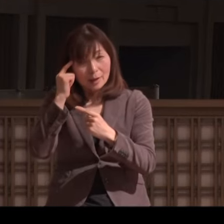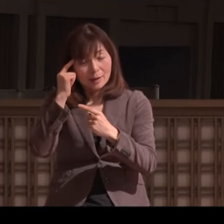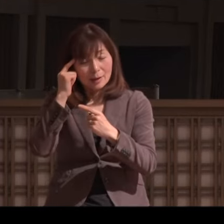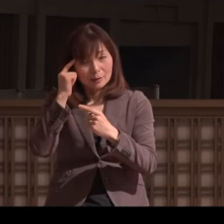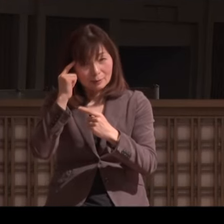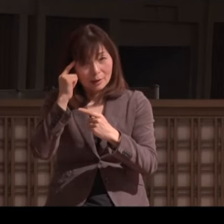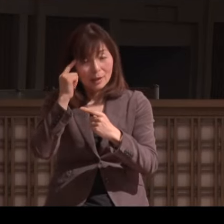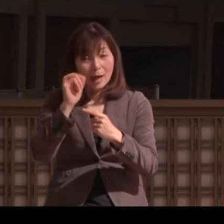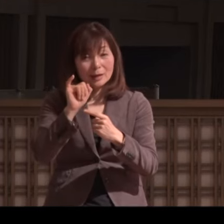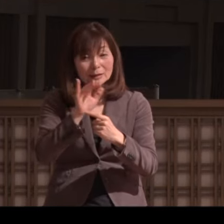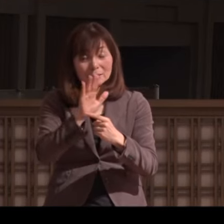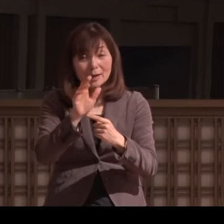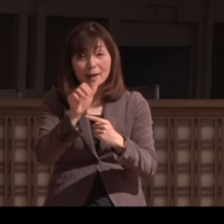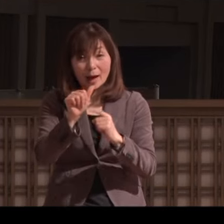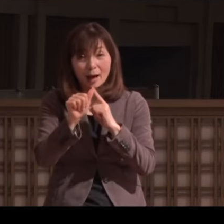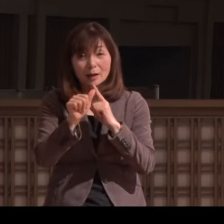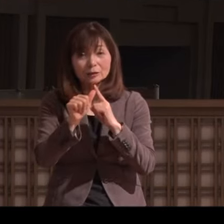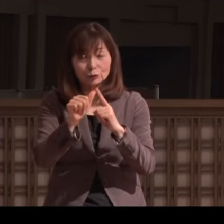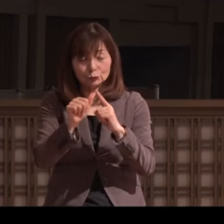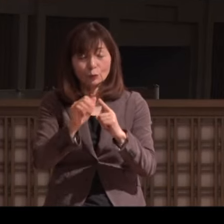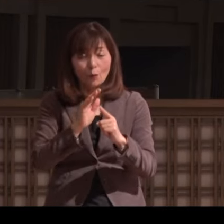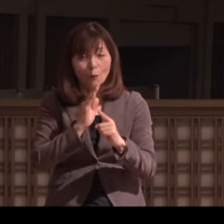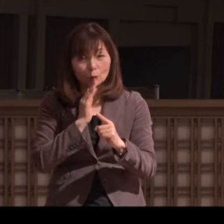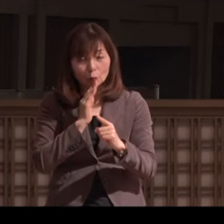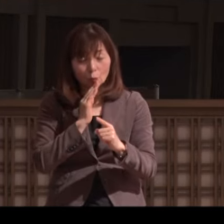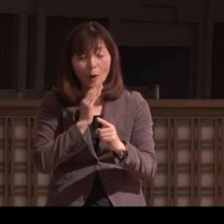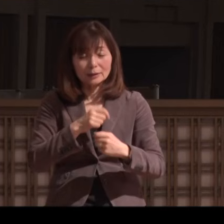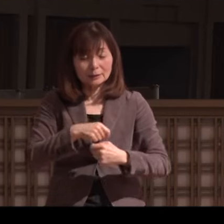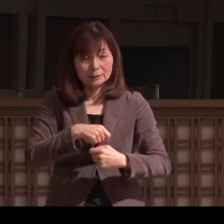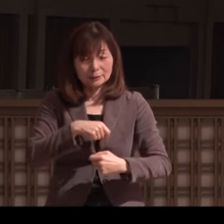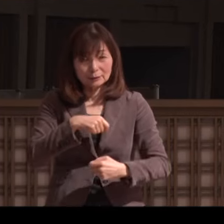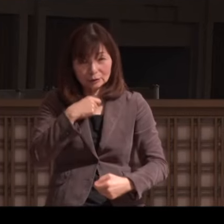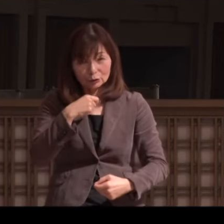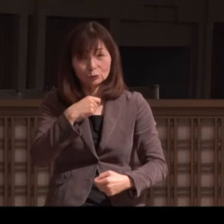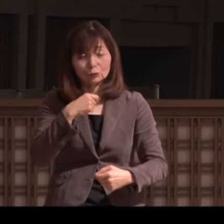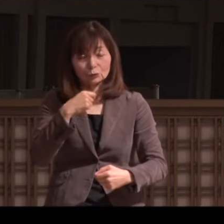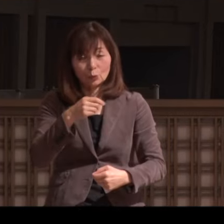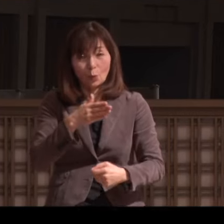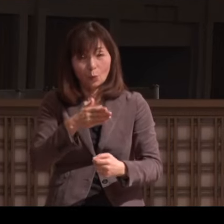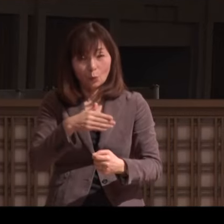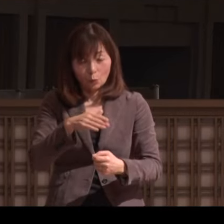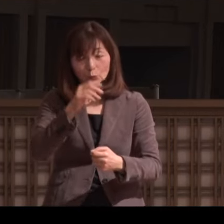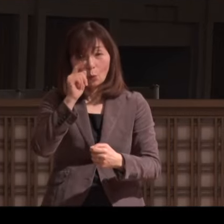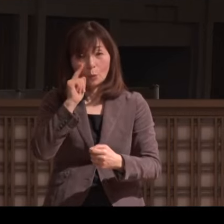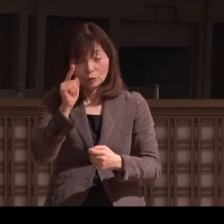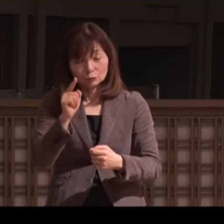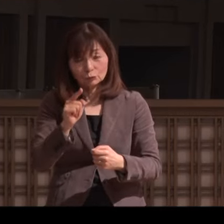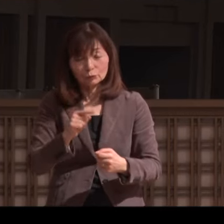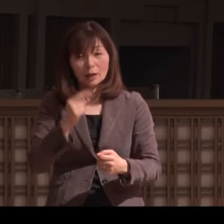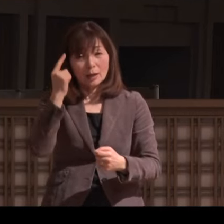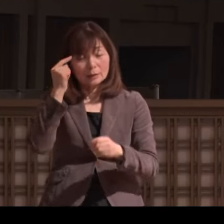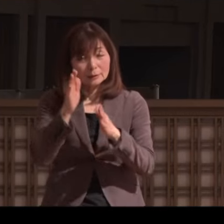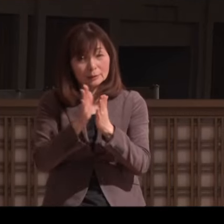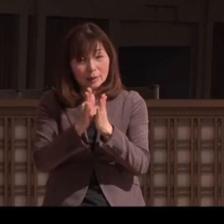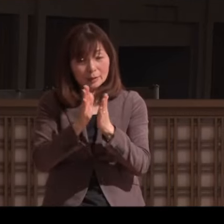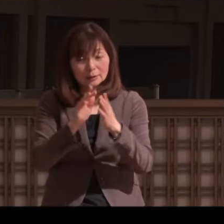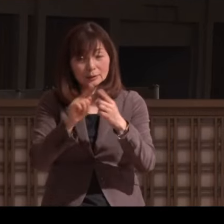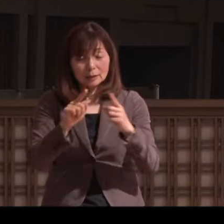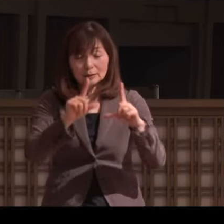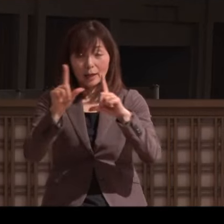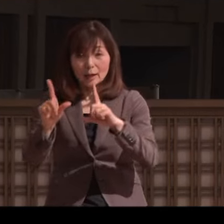てイデアという本来真実である国の方を見るんだと精神的生活をやってめちゃくちゃ